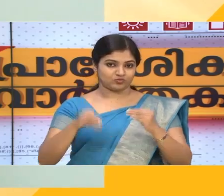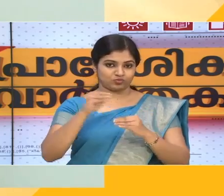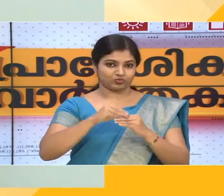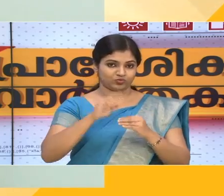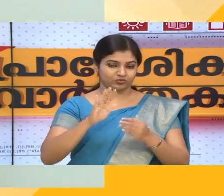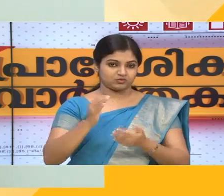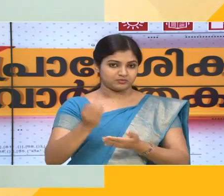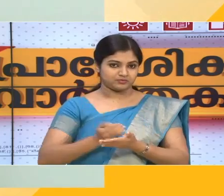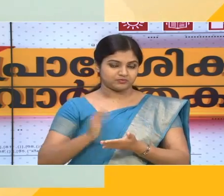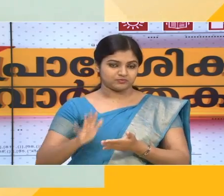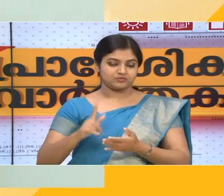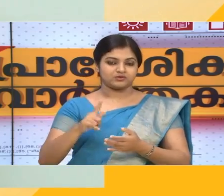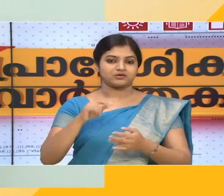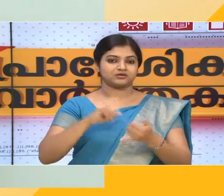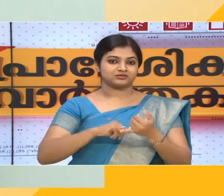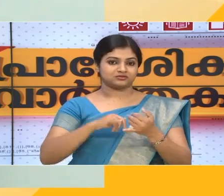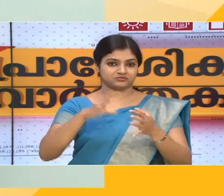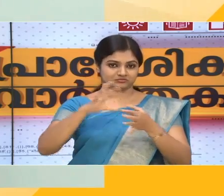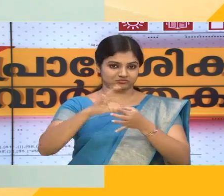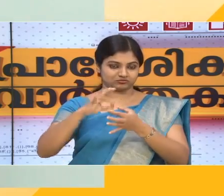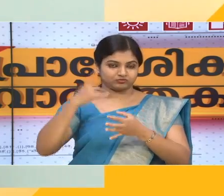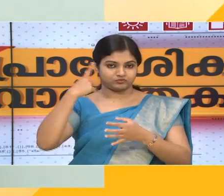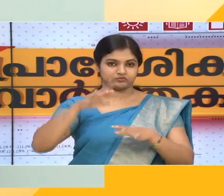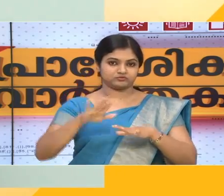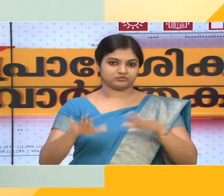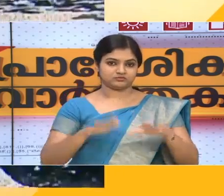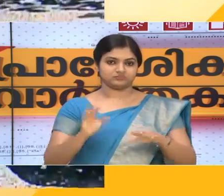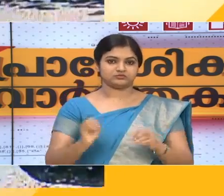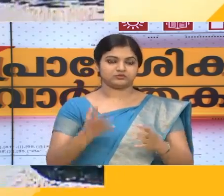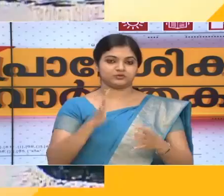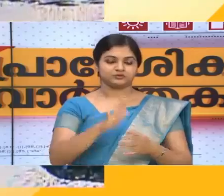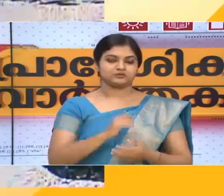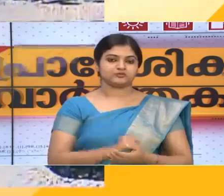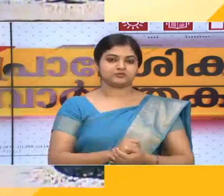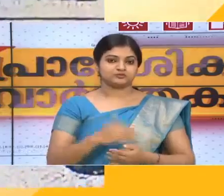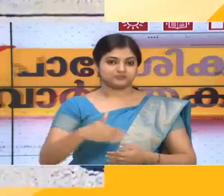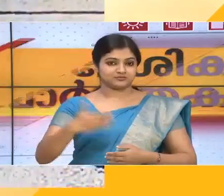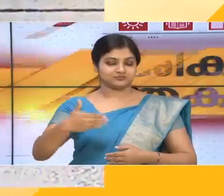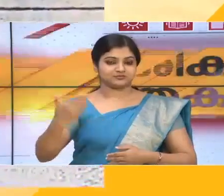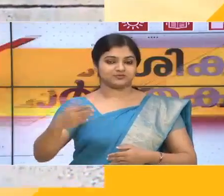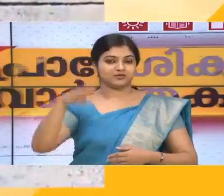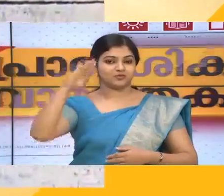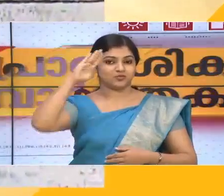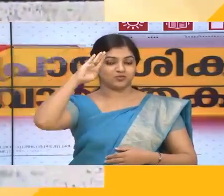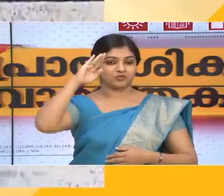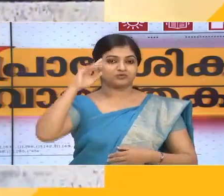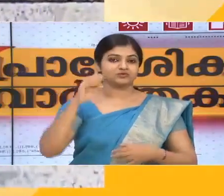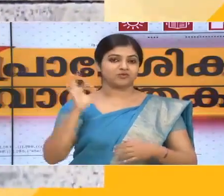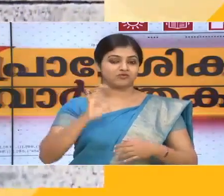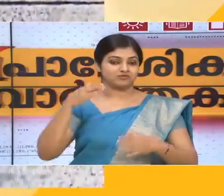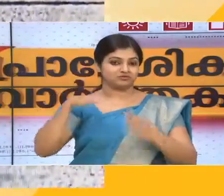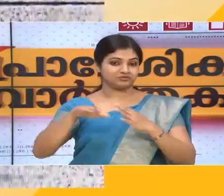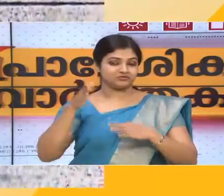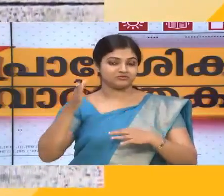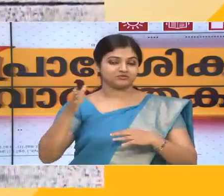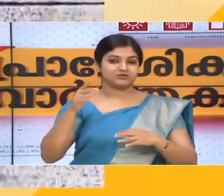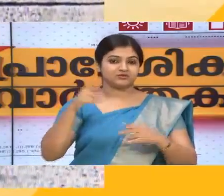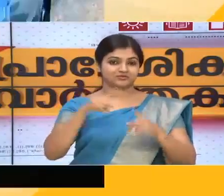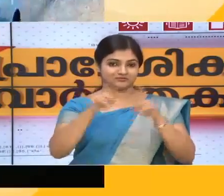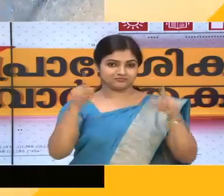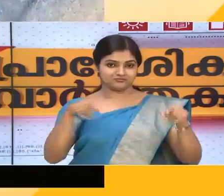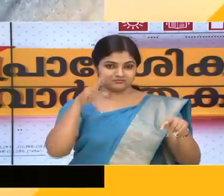അധികം വൈകാതെ തന്നെ സ്റ്റേഷനുമായിട്ട് കണക്ട് ചെയ്യാനുള്ള നടപടി ആരംഭിക്കുന്നതാണ്. ഇനി അങ്ങോട്ട് പോലീസ് സ്റ്റേഷനിൽ സ്ഥാപിച്ചിരിക്കുന്ന മോണിറ്ററിൽ